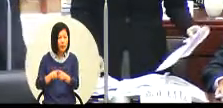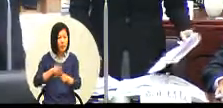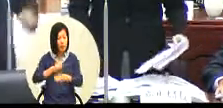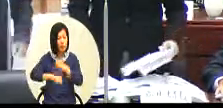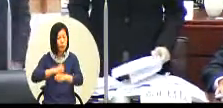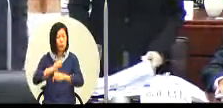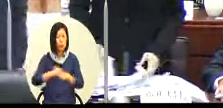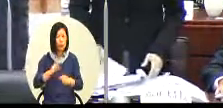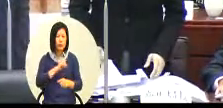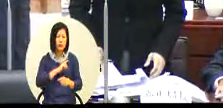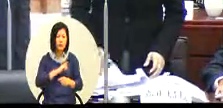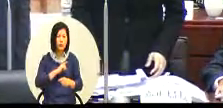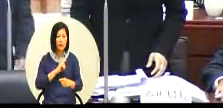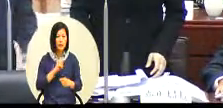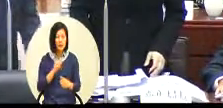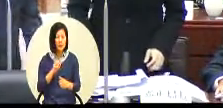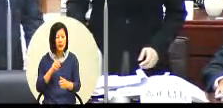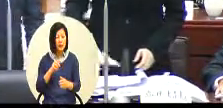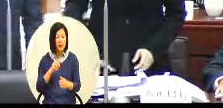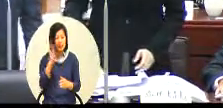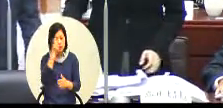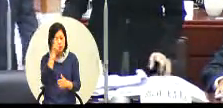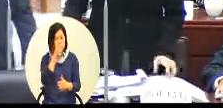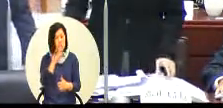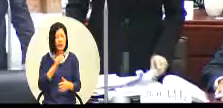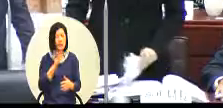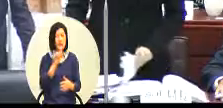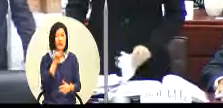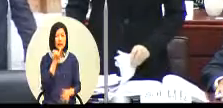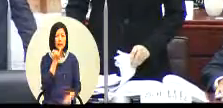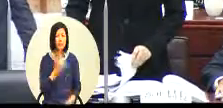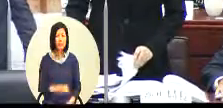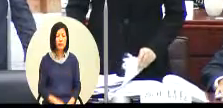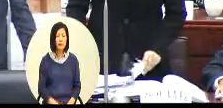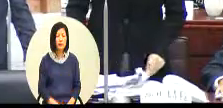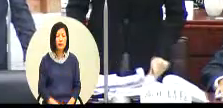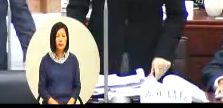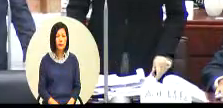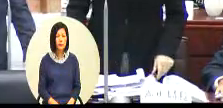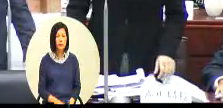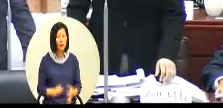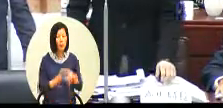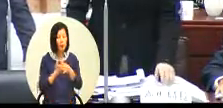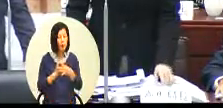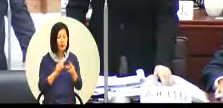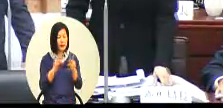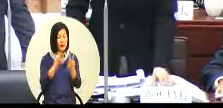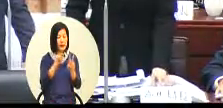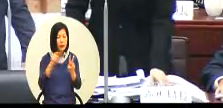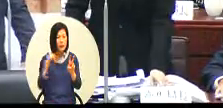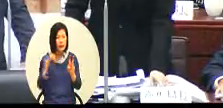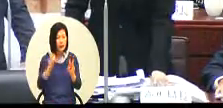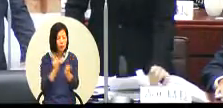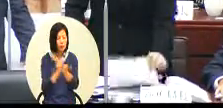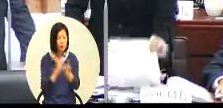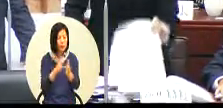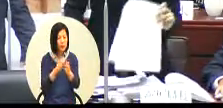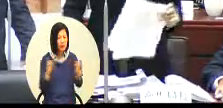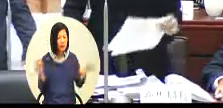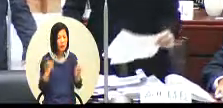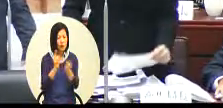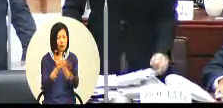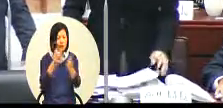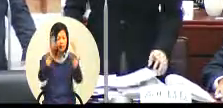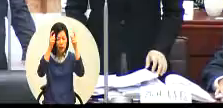以治理的，可以安置在机构嘛。我在想，在这上面来讲，我们大家关心2.0，对于长期以来对我们高雄市